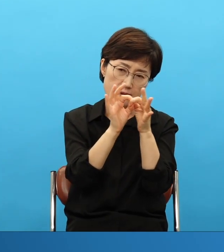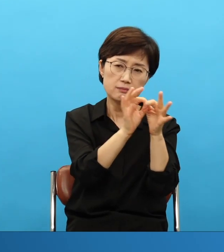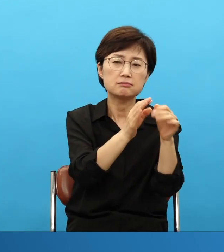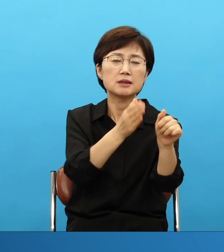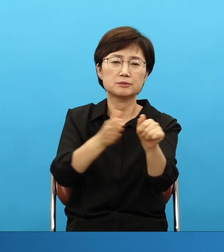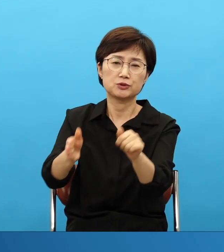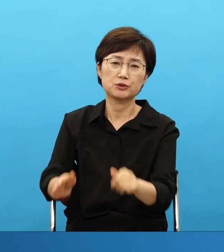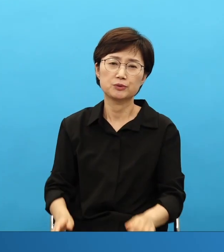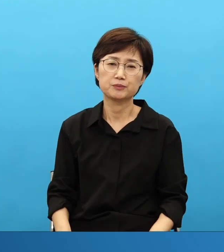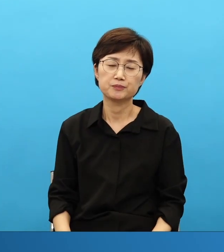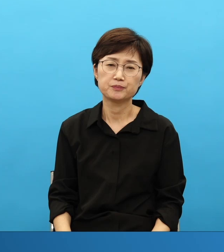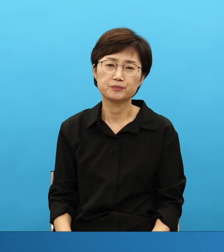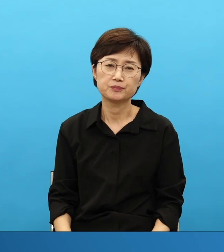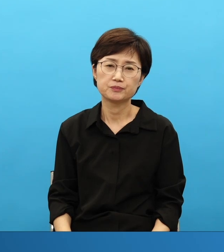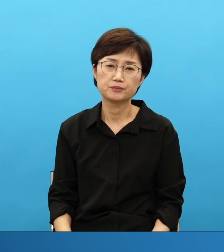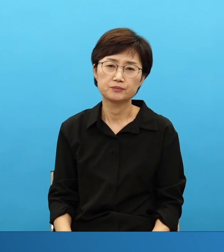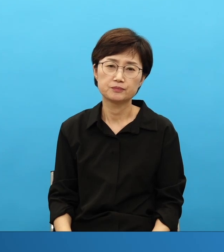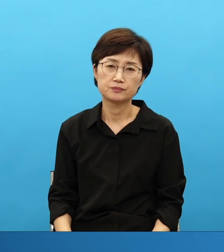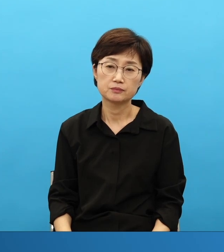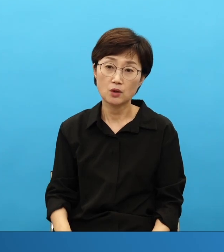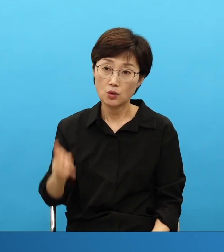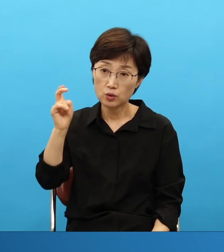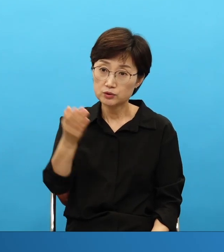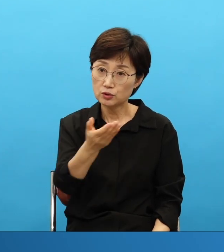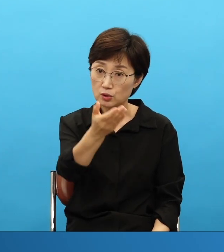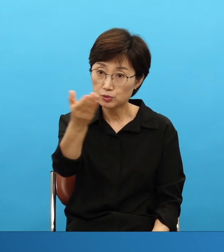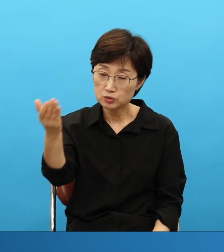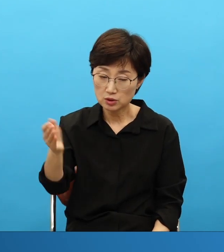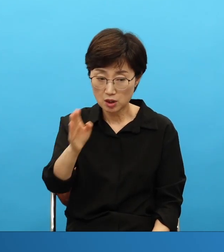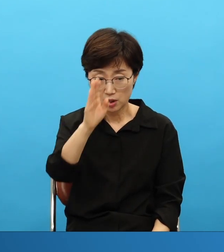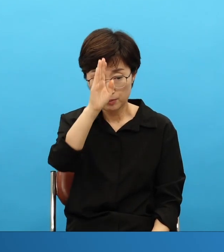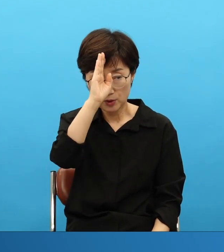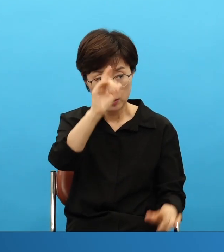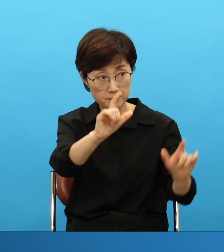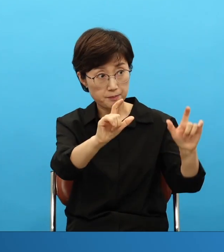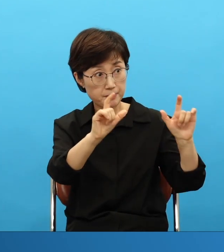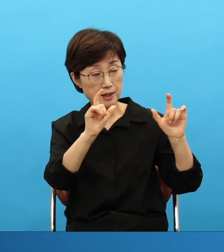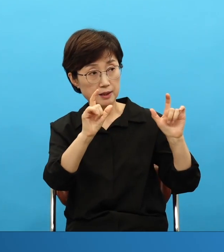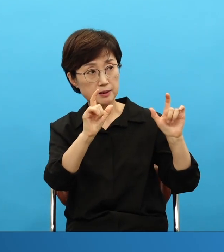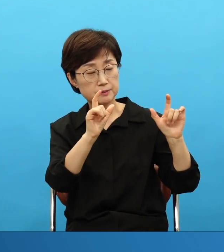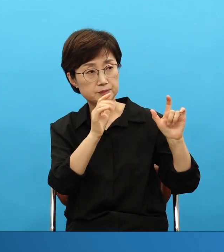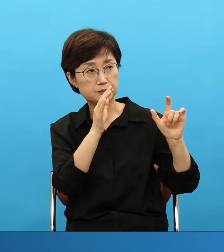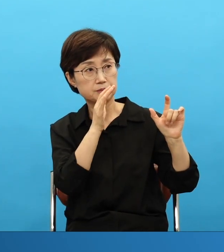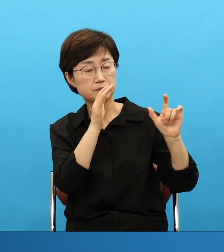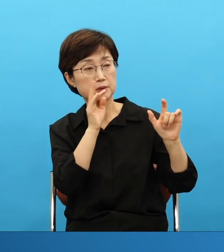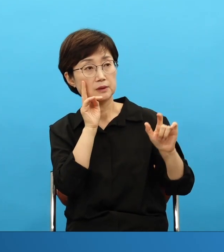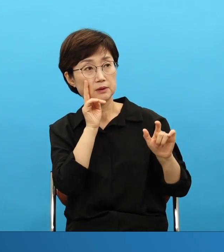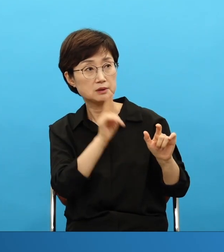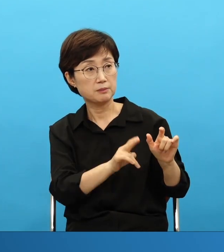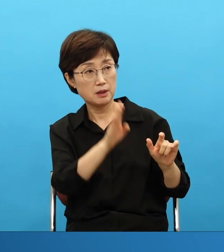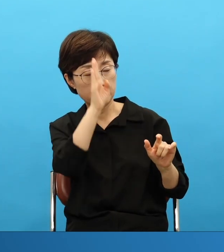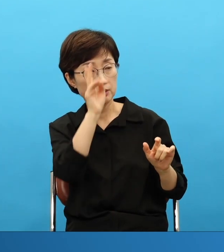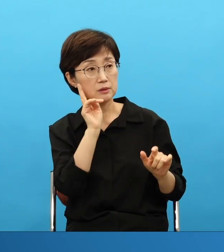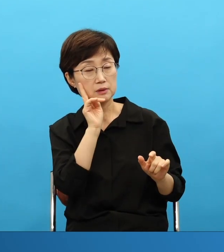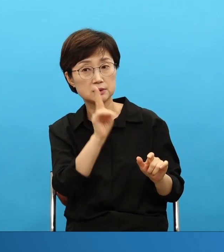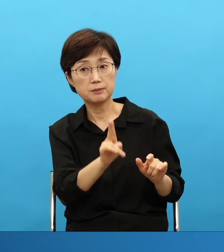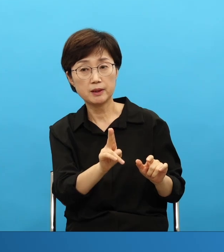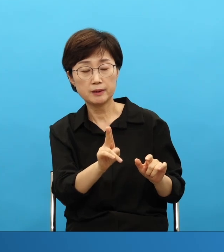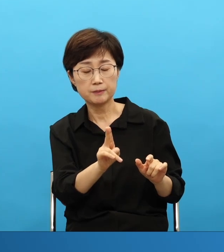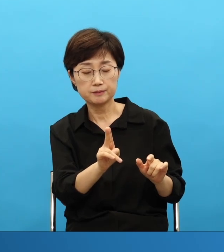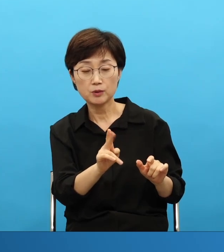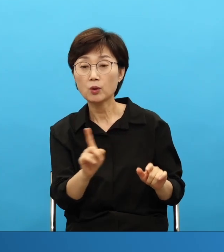거예요 어 중요한 병 걸린 사람들은 하루에 한 20분 30분은 그냥 우리